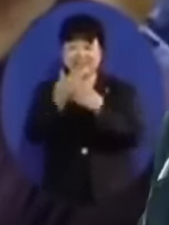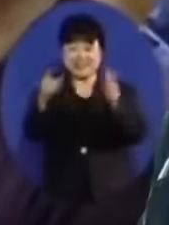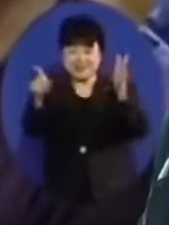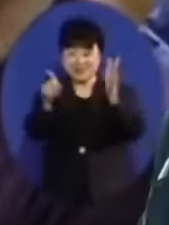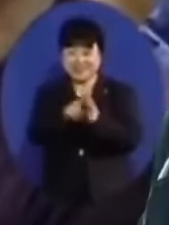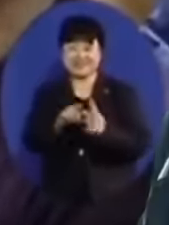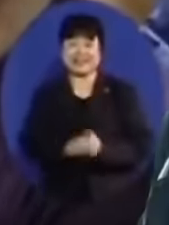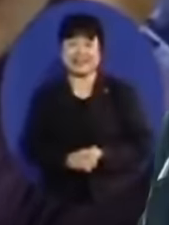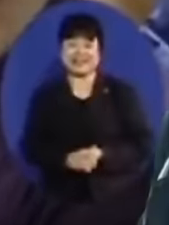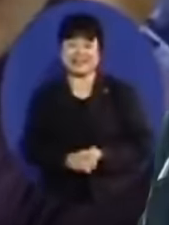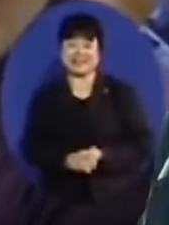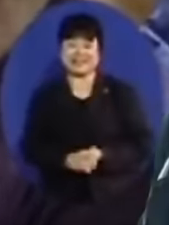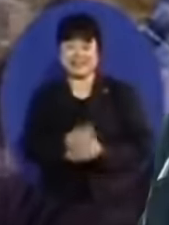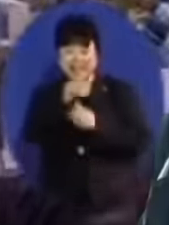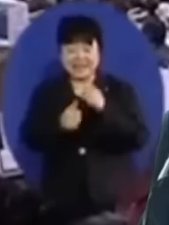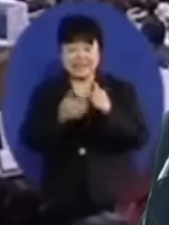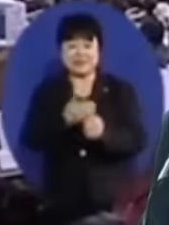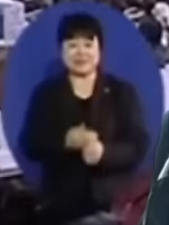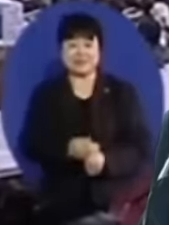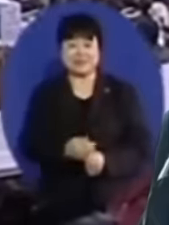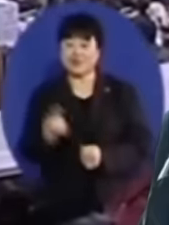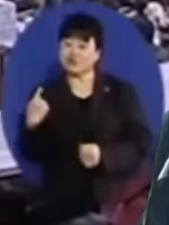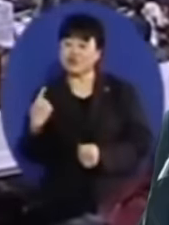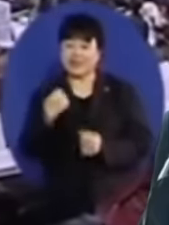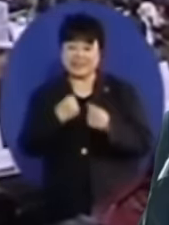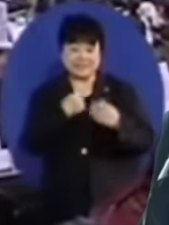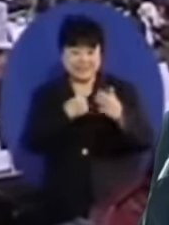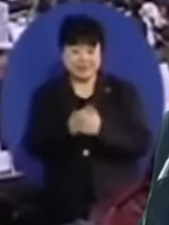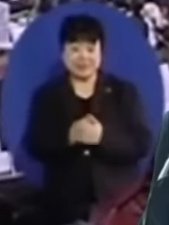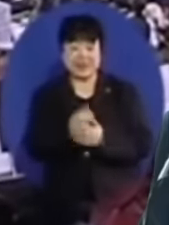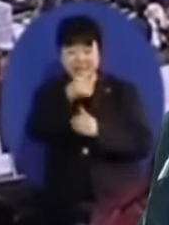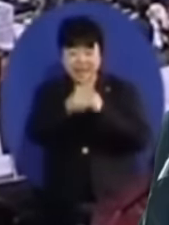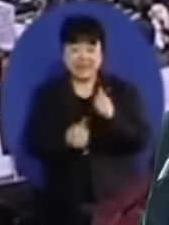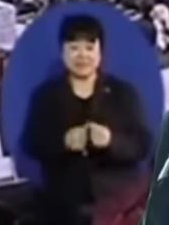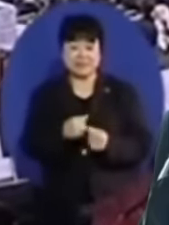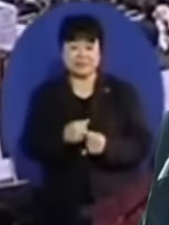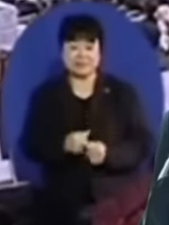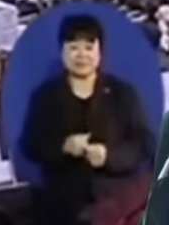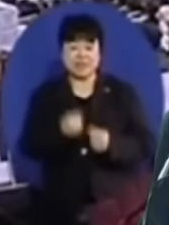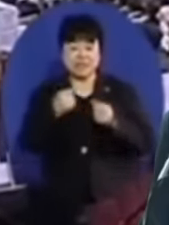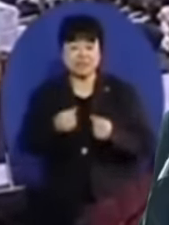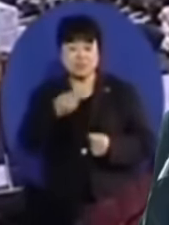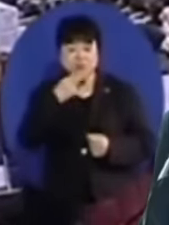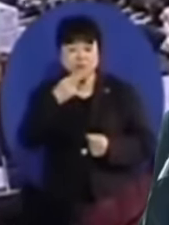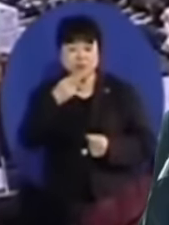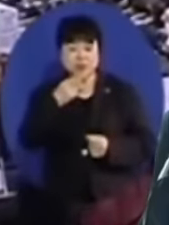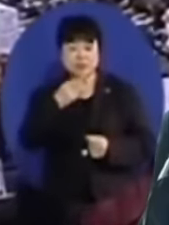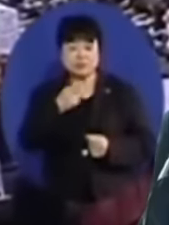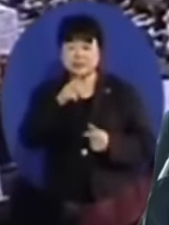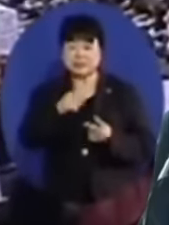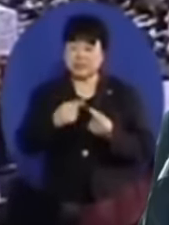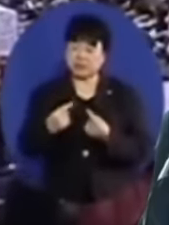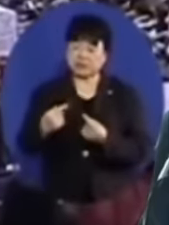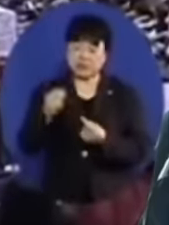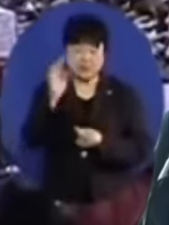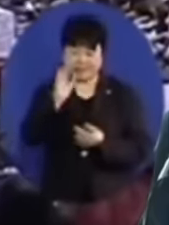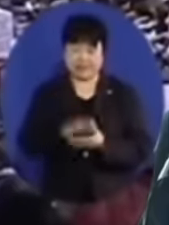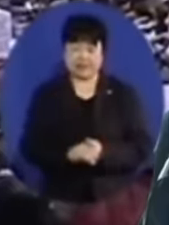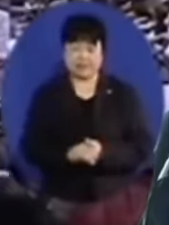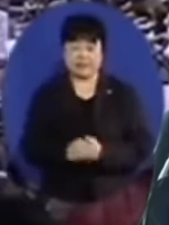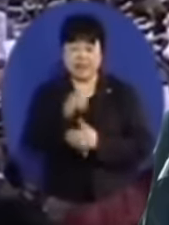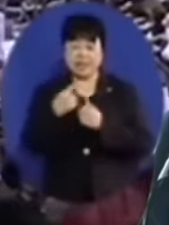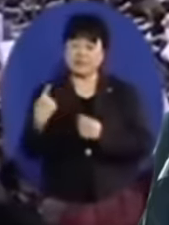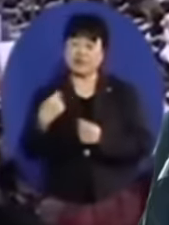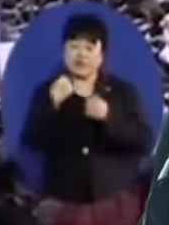있습니다. 하나님이 배후에 계십니다. 하나님이 계시지 않는 사람처럼 살면 안 됩니다. 하나님이 항상 배후에